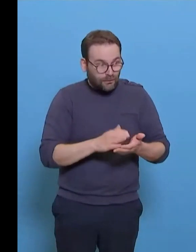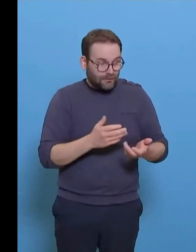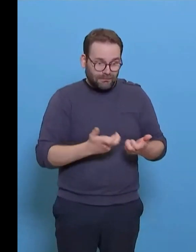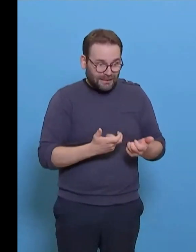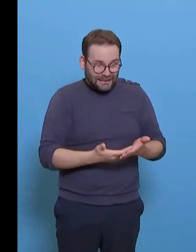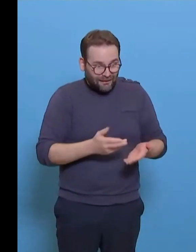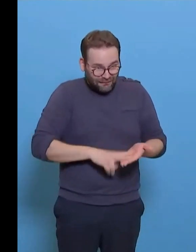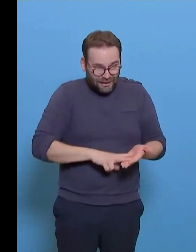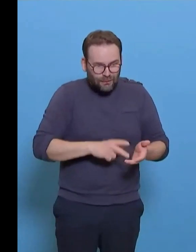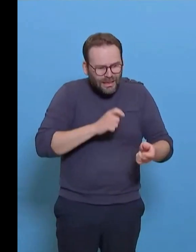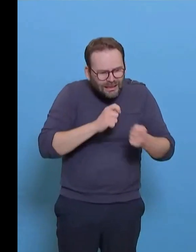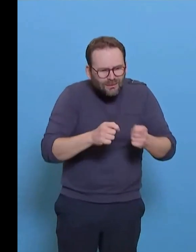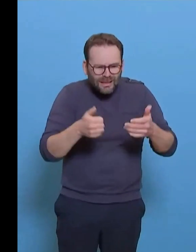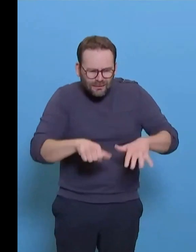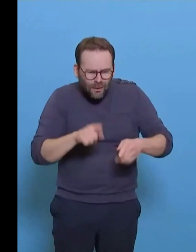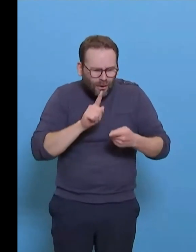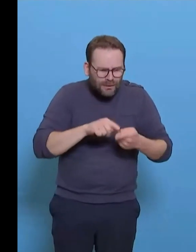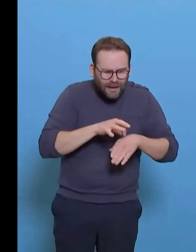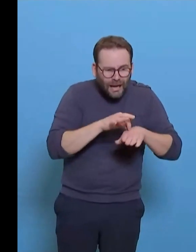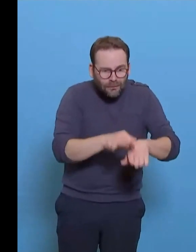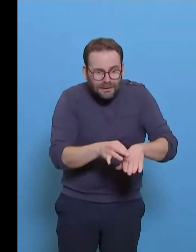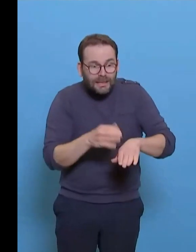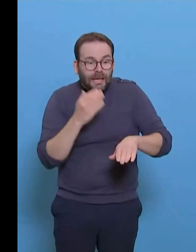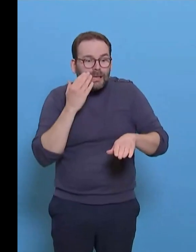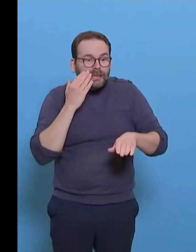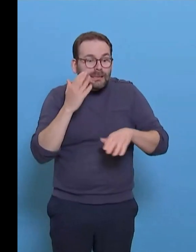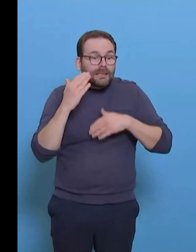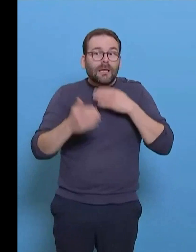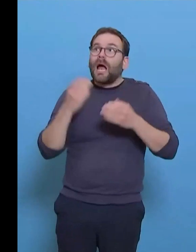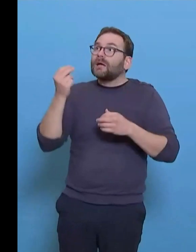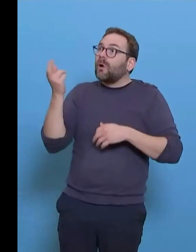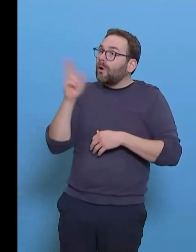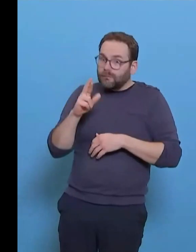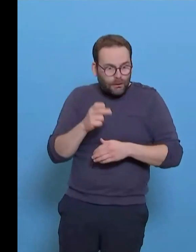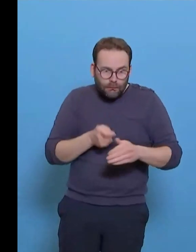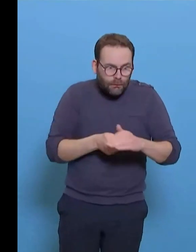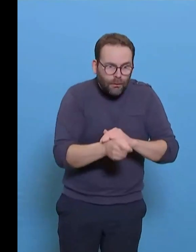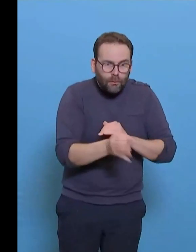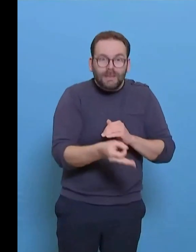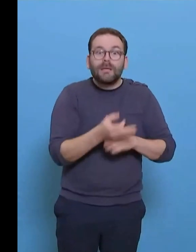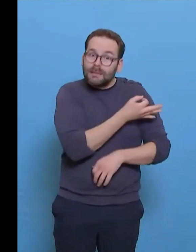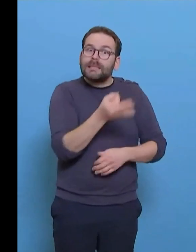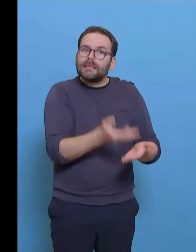va discuter avec vous pendant 6 mois pour vous accompagner, et s'il y a retour à meilleure fortune, nous reviendrons ».